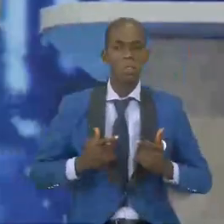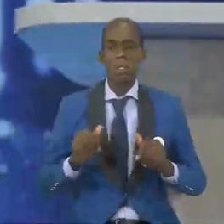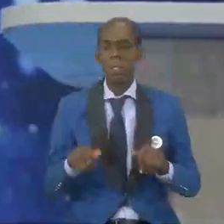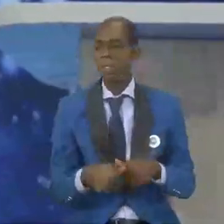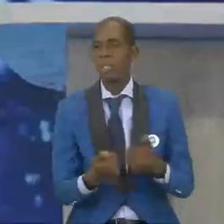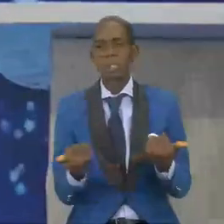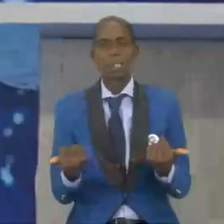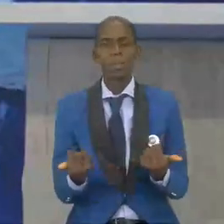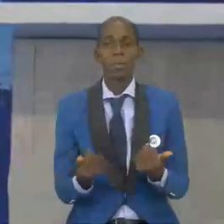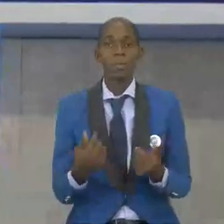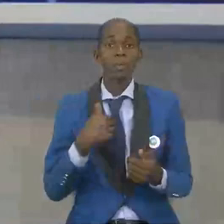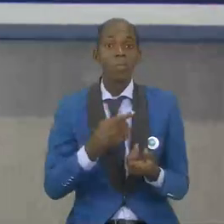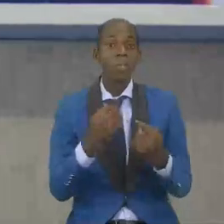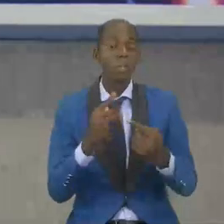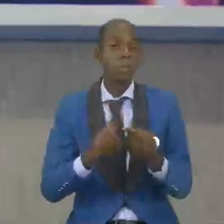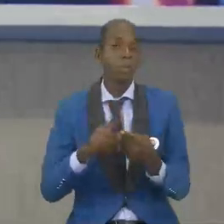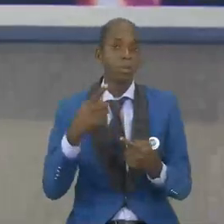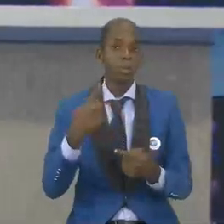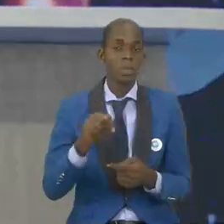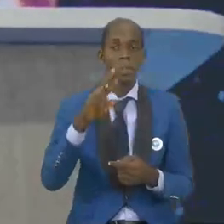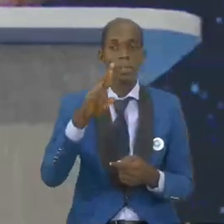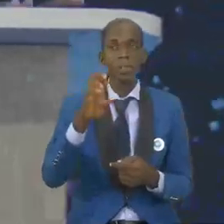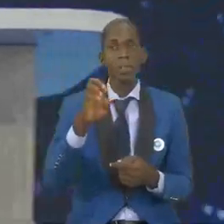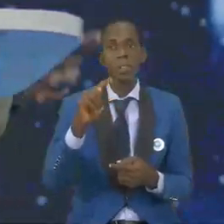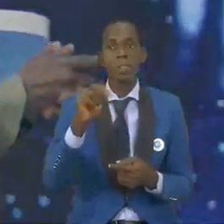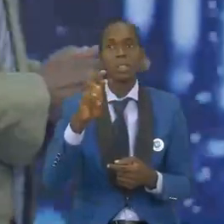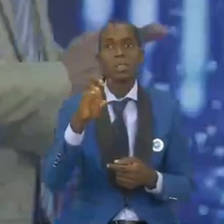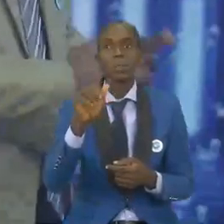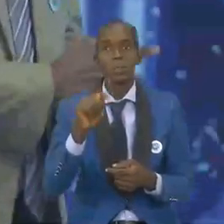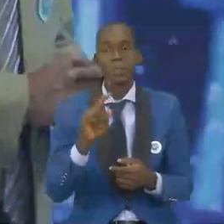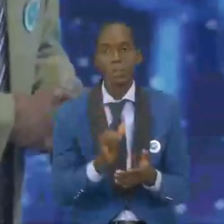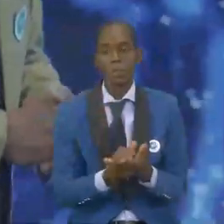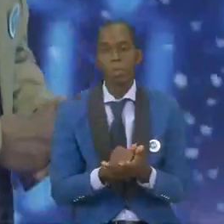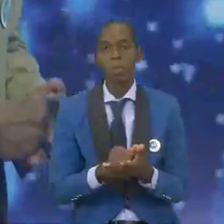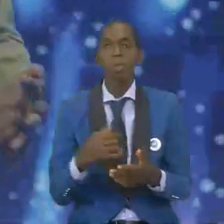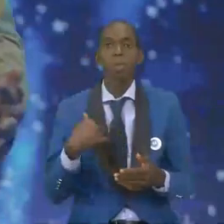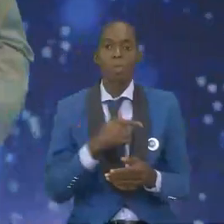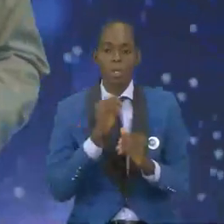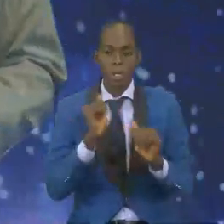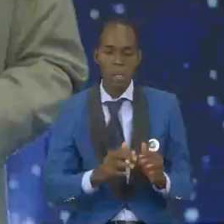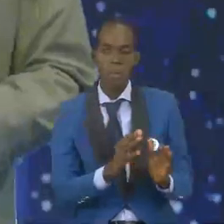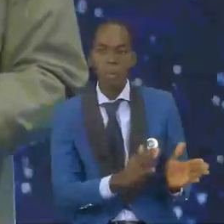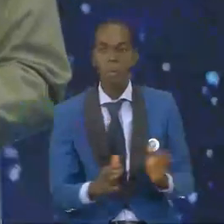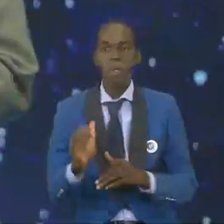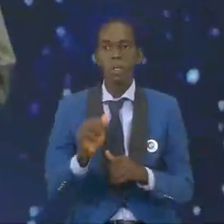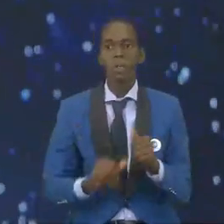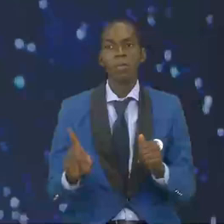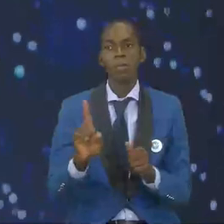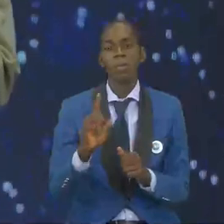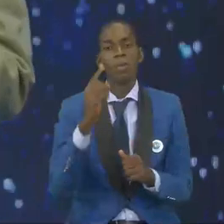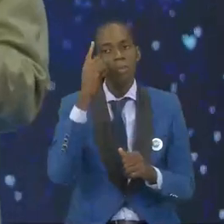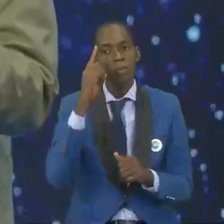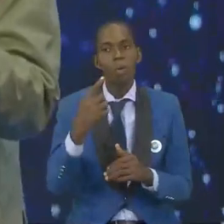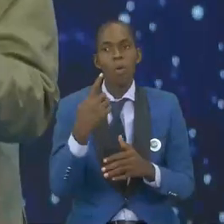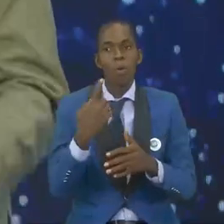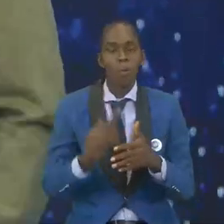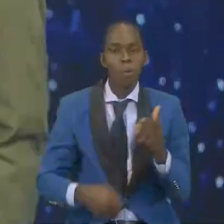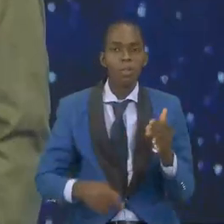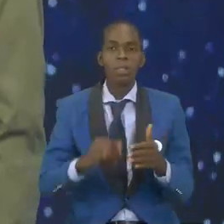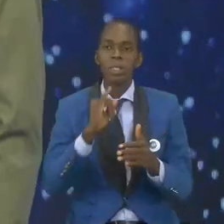à la retraite afin de préparer chacun pour ce qui est sur le